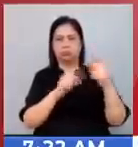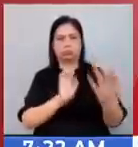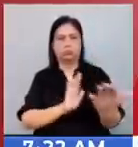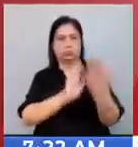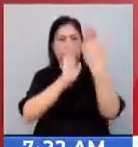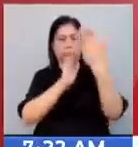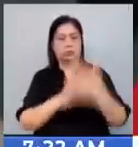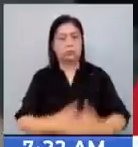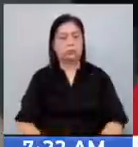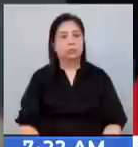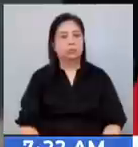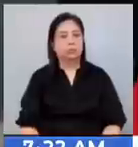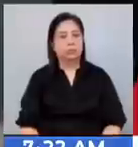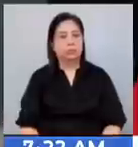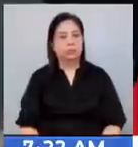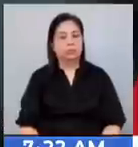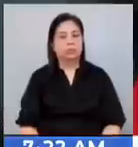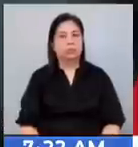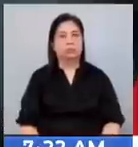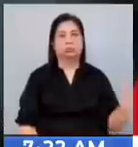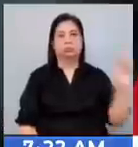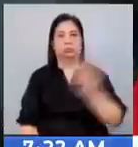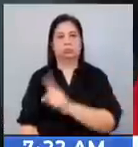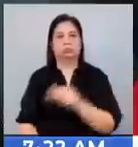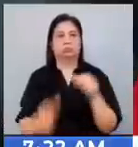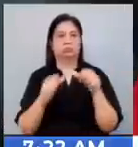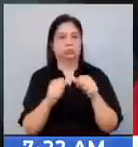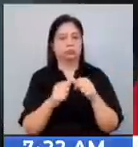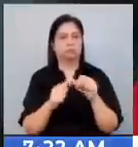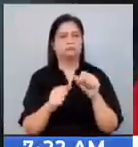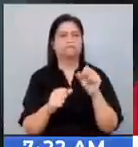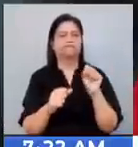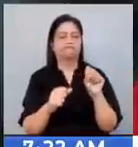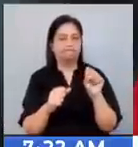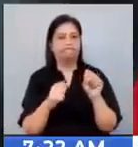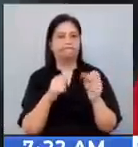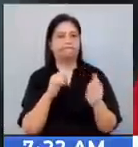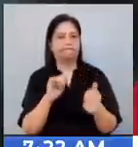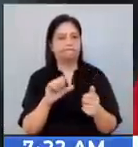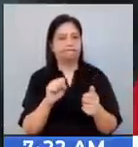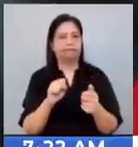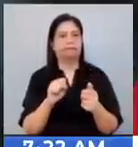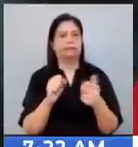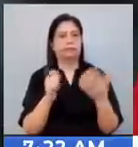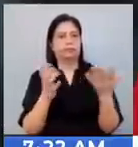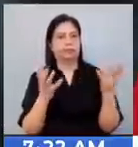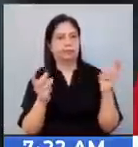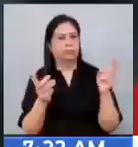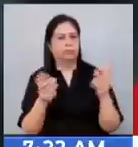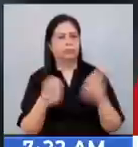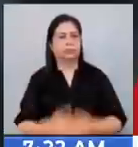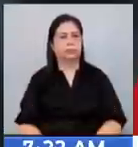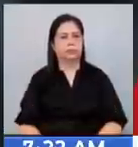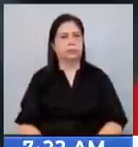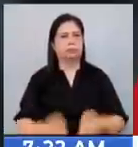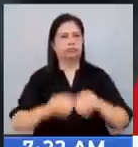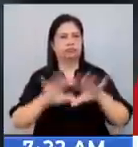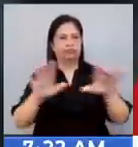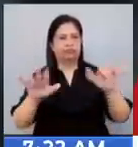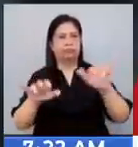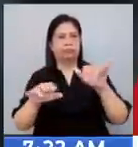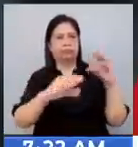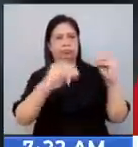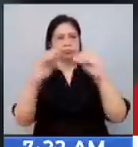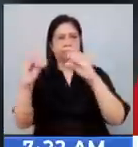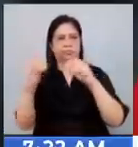pinaliwanag nila na kinoconfirm daw po nila yung mga kumakalat na pagsasarado ng school. Mm-hmm. Tapos nagsabi rin po sila na